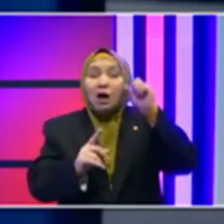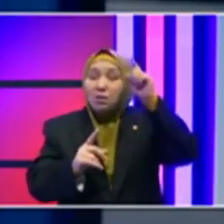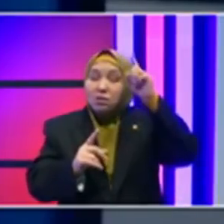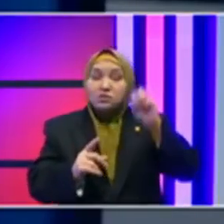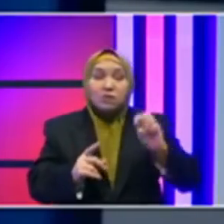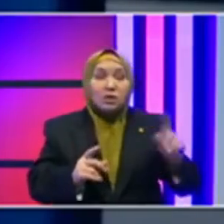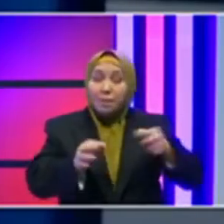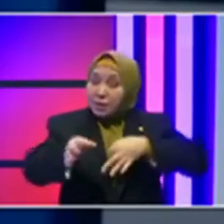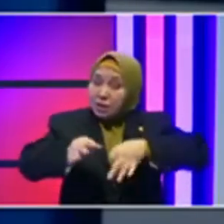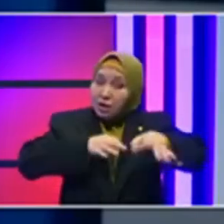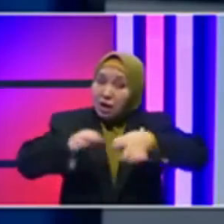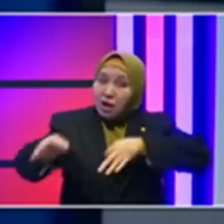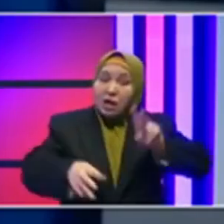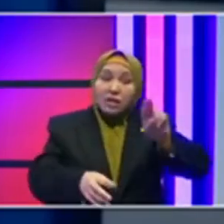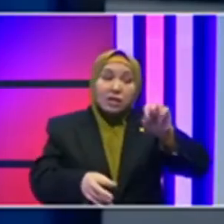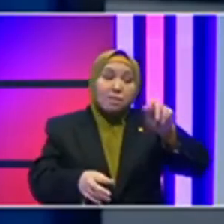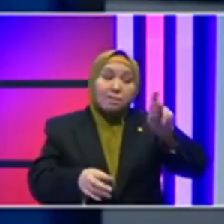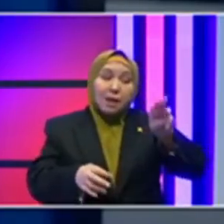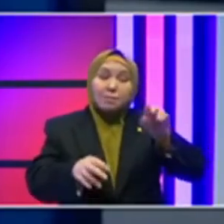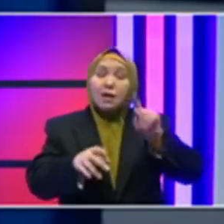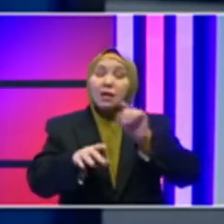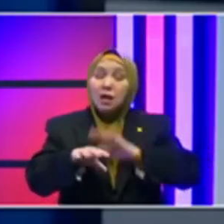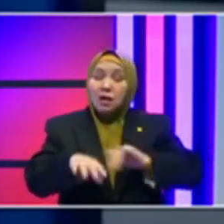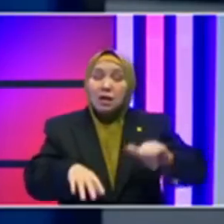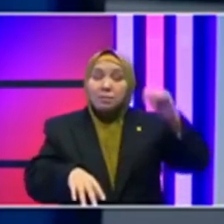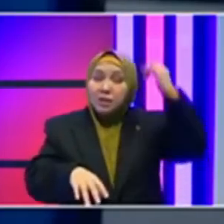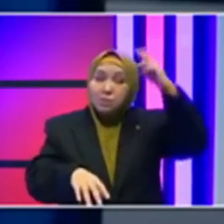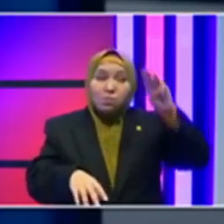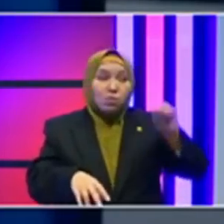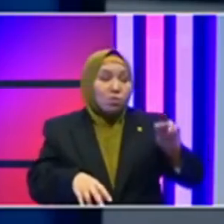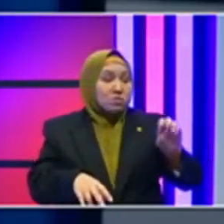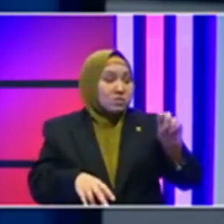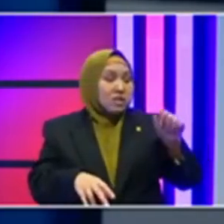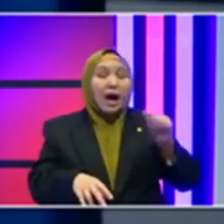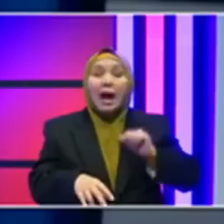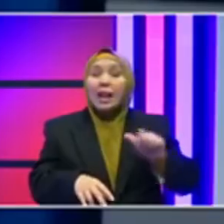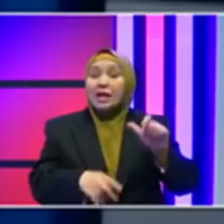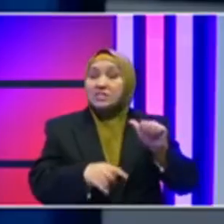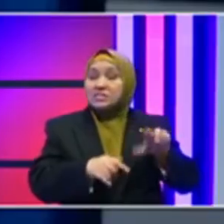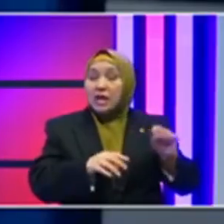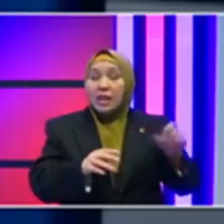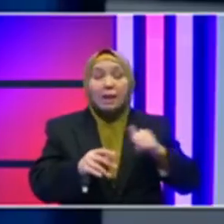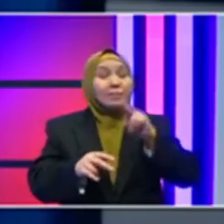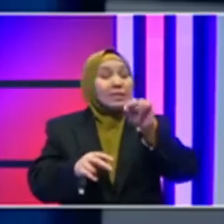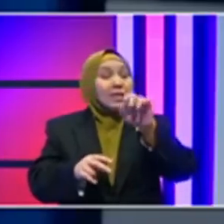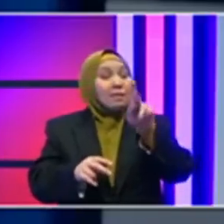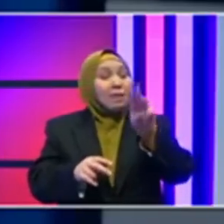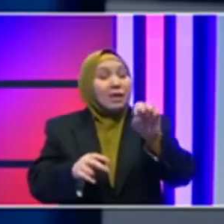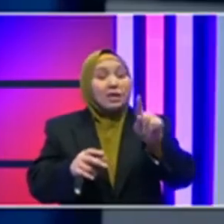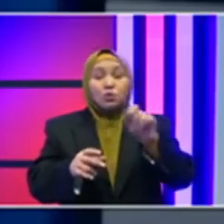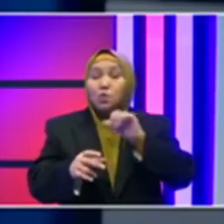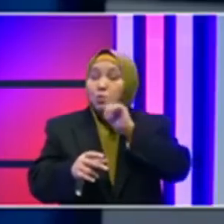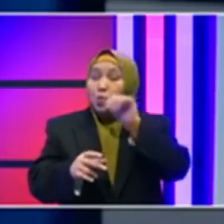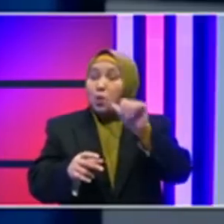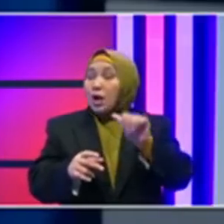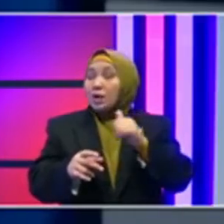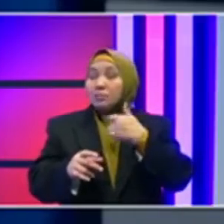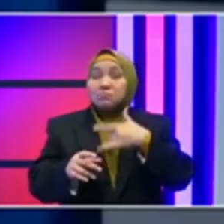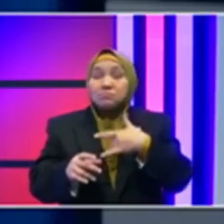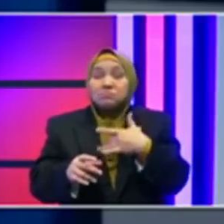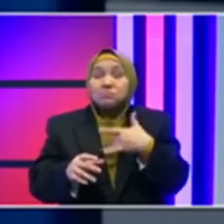menerangkan nikmat kepada Nabi Musa Alaihi Salam ditiropati bahwa nikmat itu bukanlah untuk dinikmati